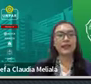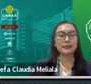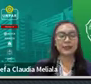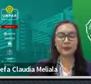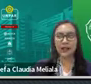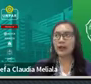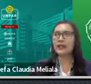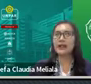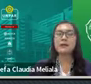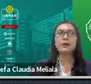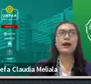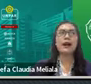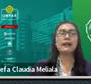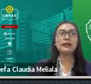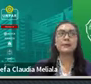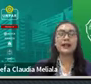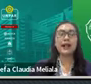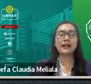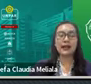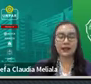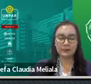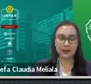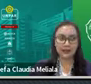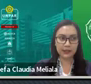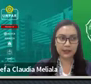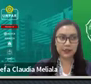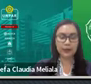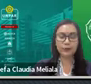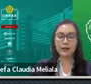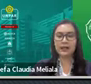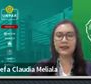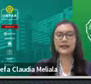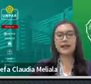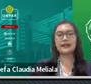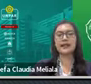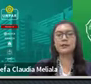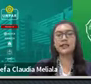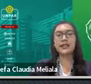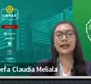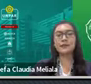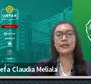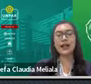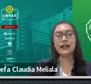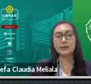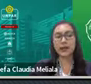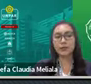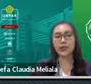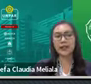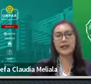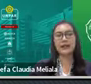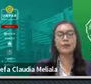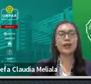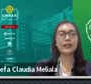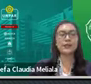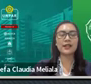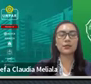tahu, saya ada semacam kekhawatiran bahwa apakah ada apa ya semacam kekaburan batasan antara penyelidikan dan penyidikan dalam RUU ini